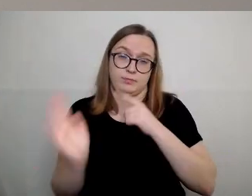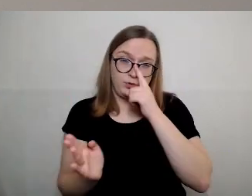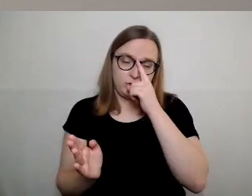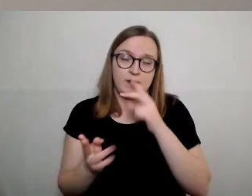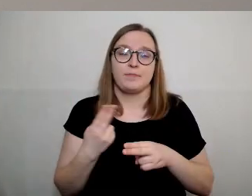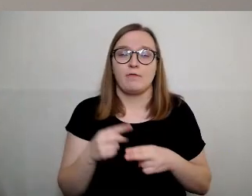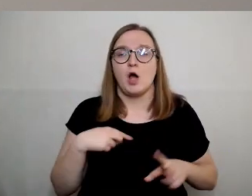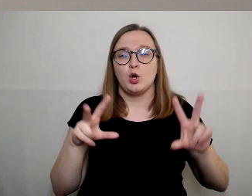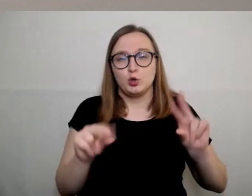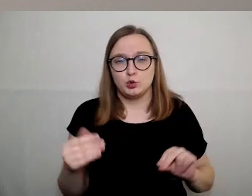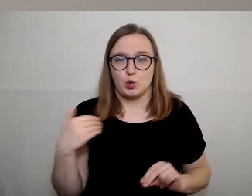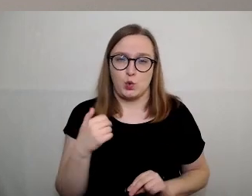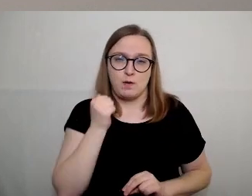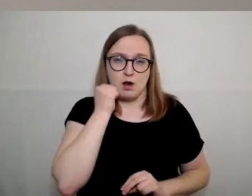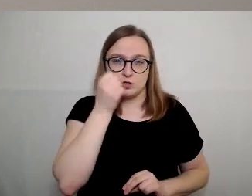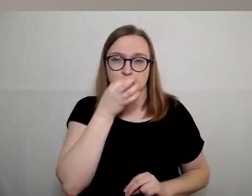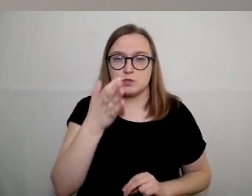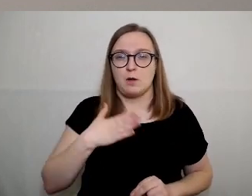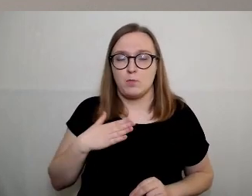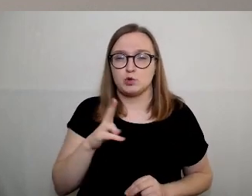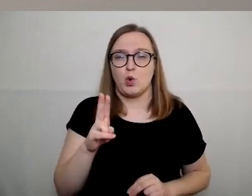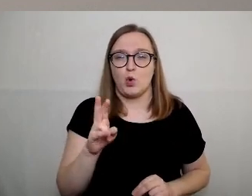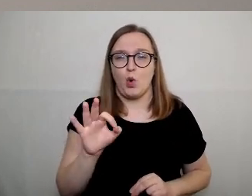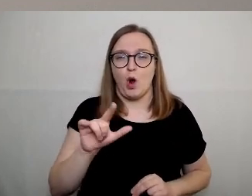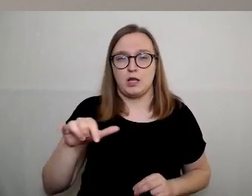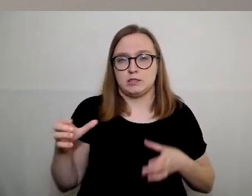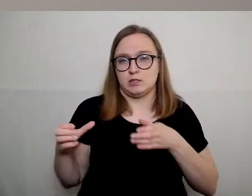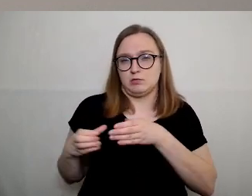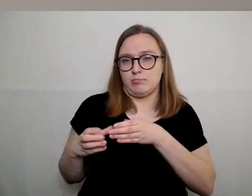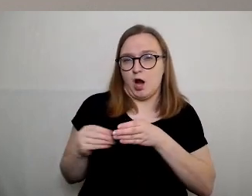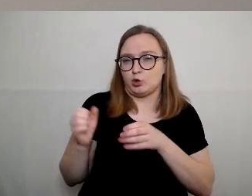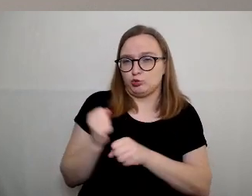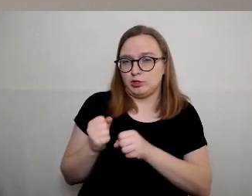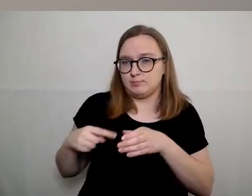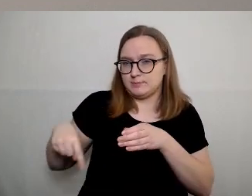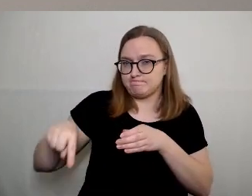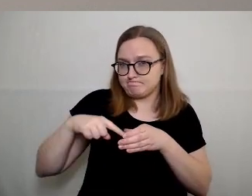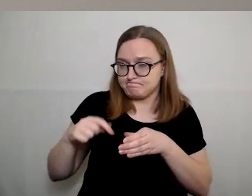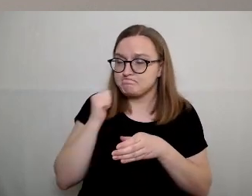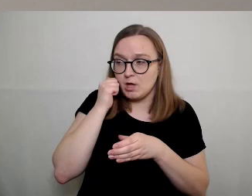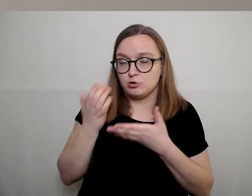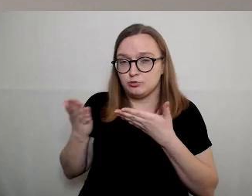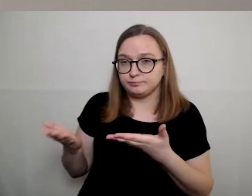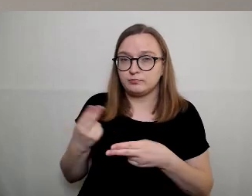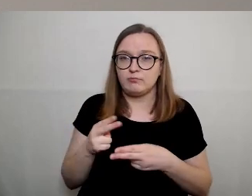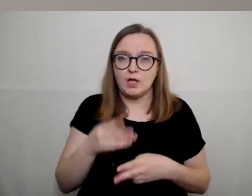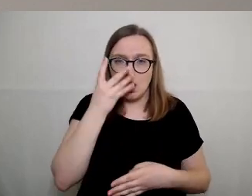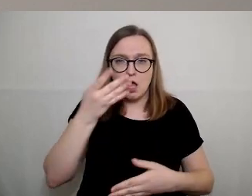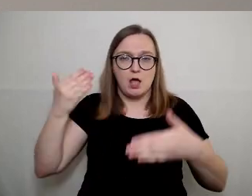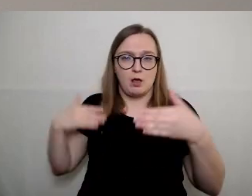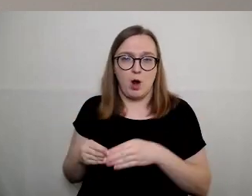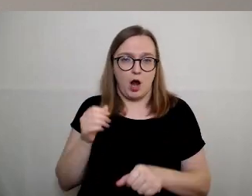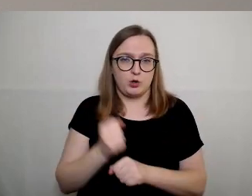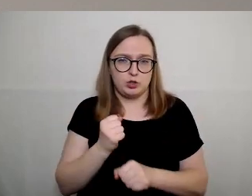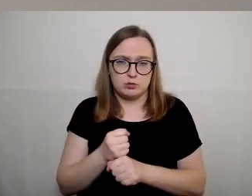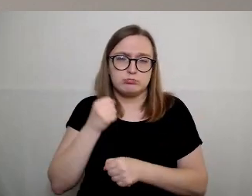noriu padėkoti ir mūsų koalicijos partneriams, kad tas optimizavimas per mūsų 4 metų laikotarpio kartu darbą